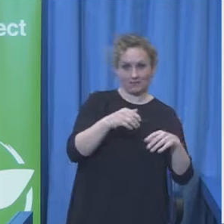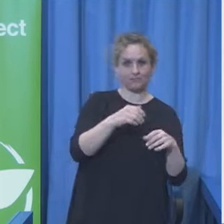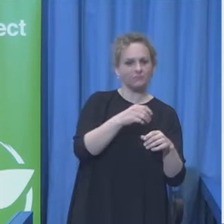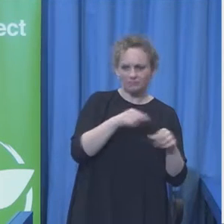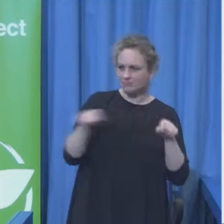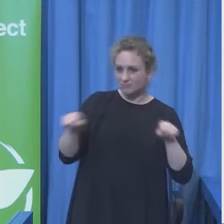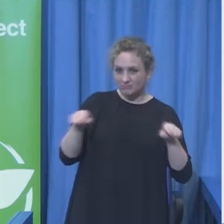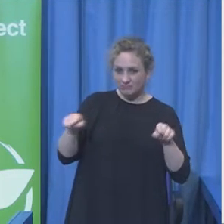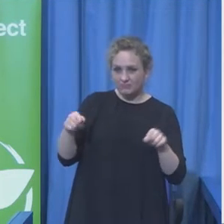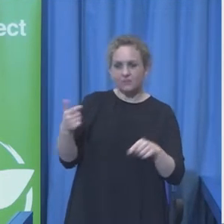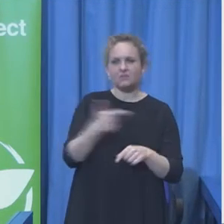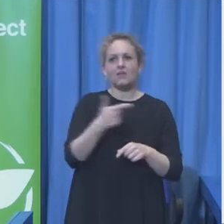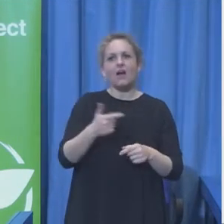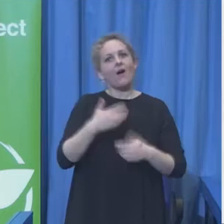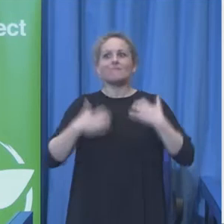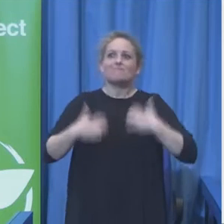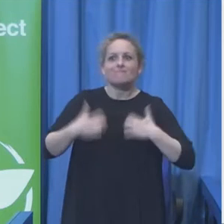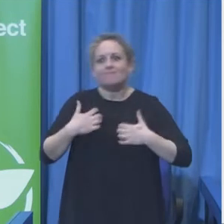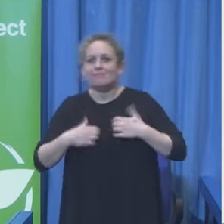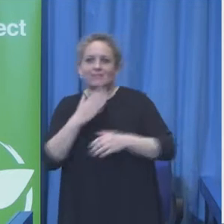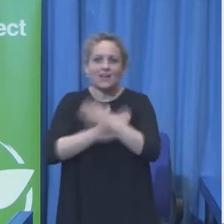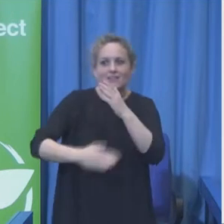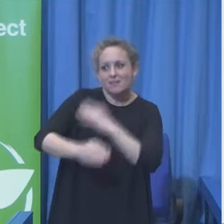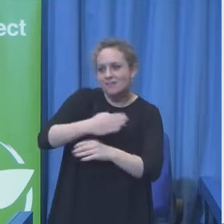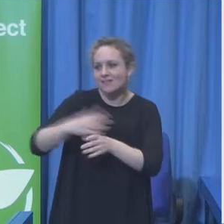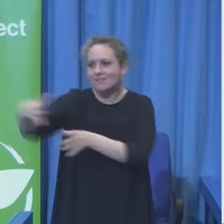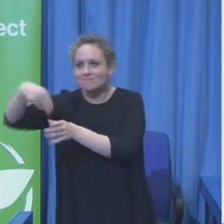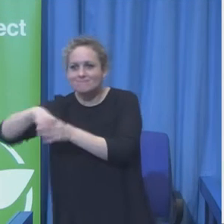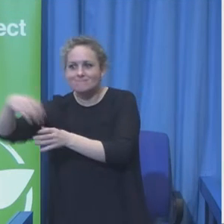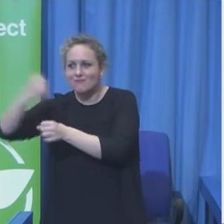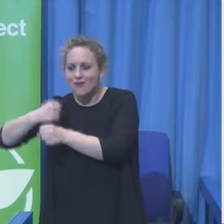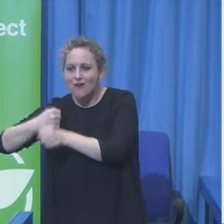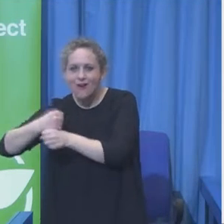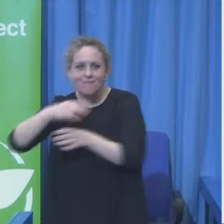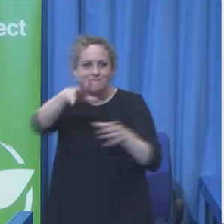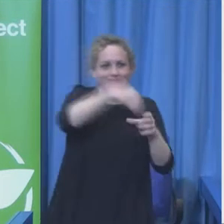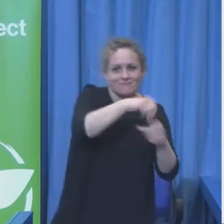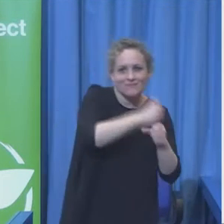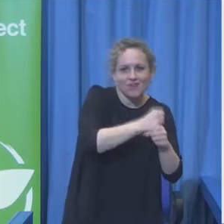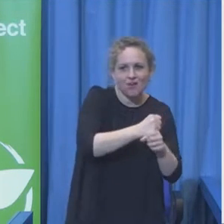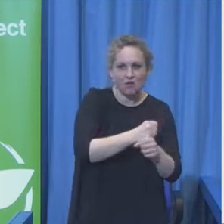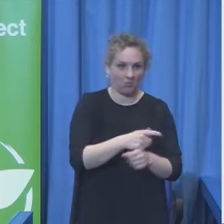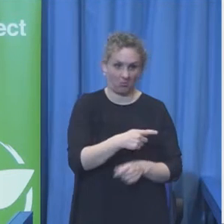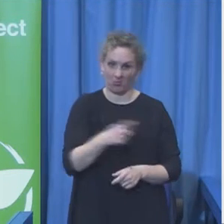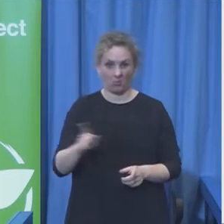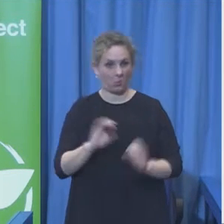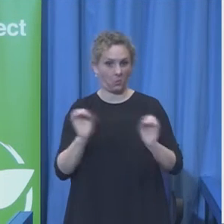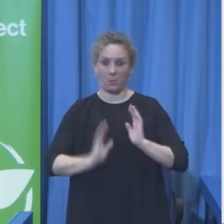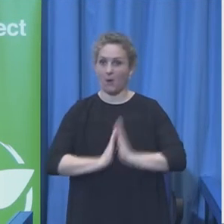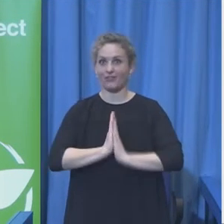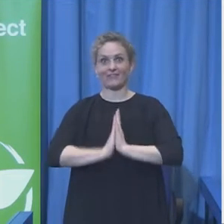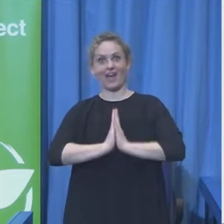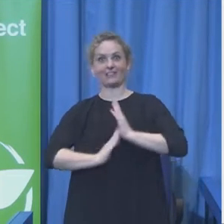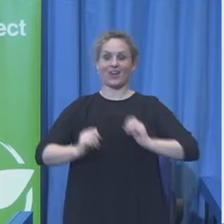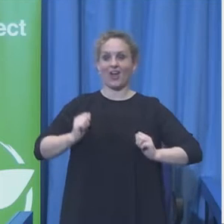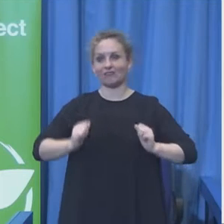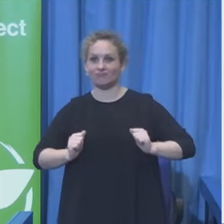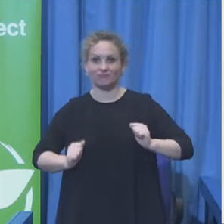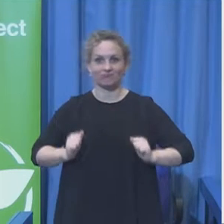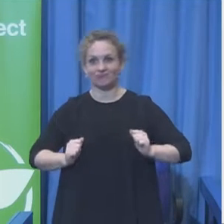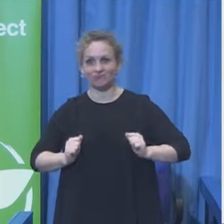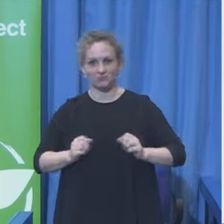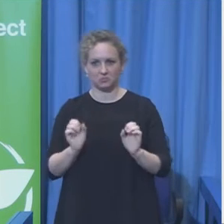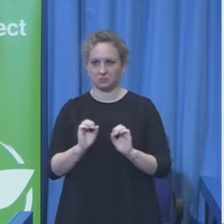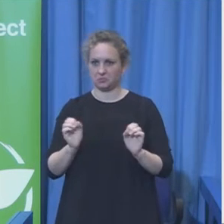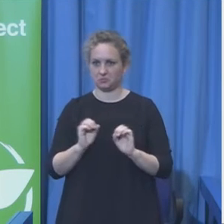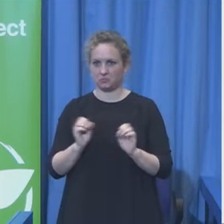begin working. In such a situation, we must look for causes beyond the construction of quota system. Zacznijmy